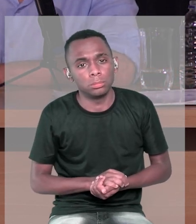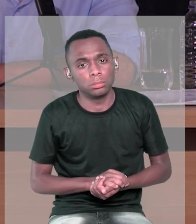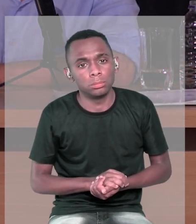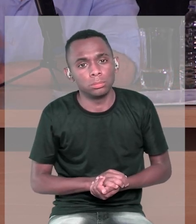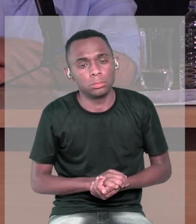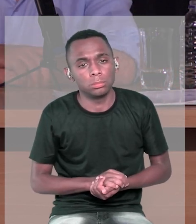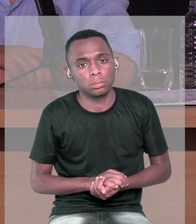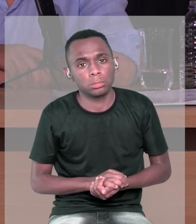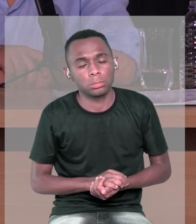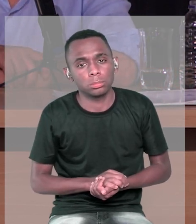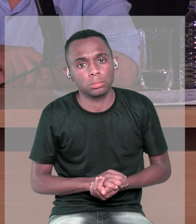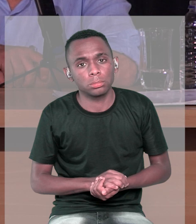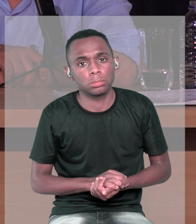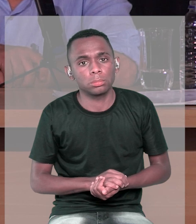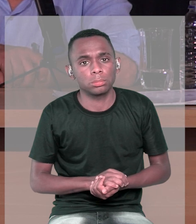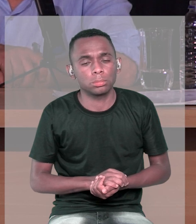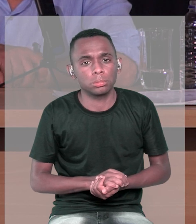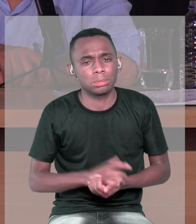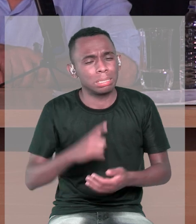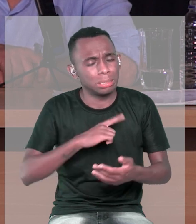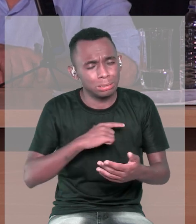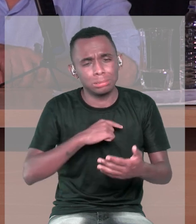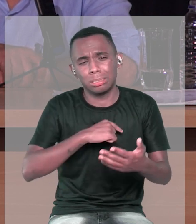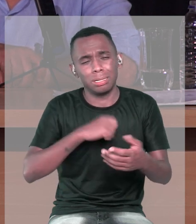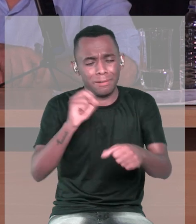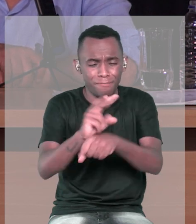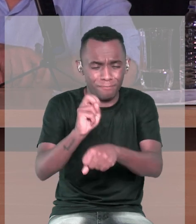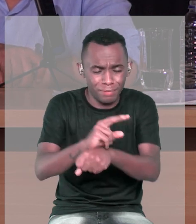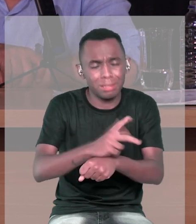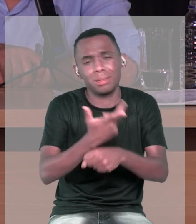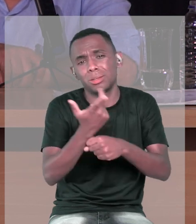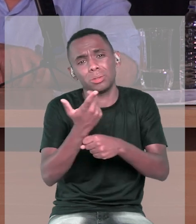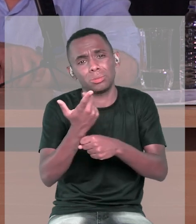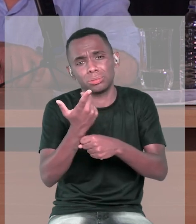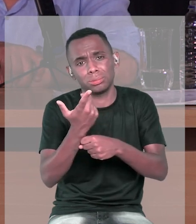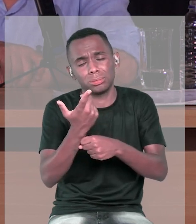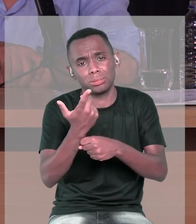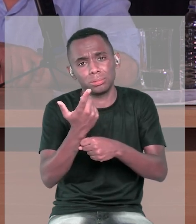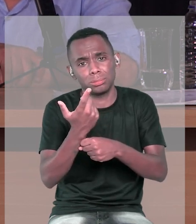mais essentiellement des bactéries. Tem levedos, tem vírus,